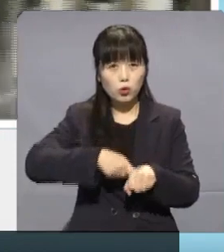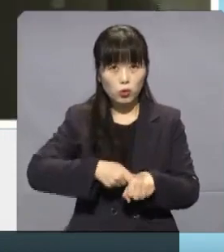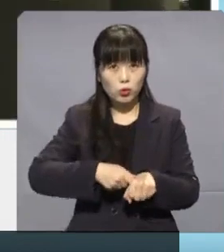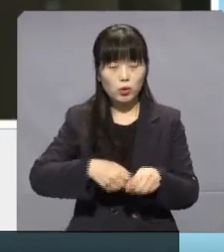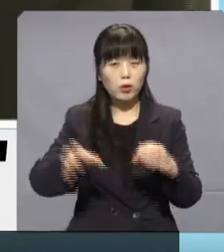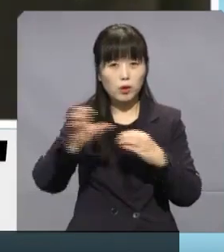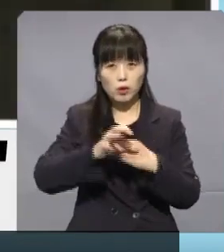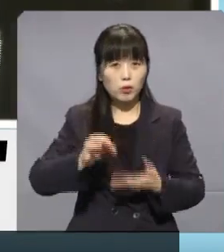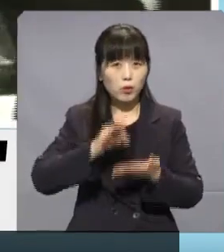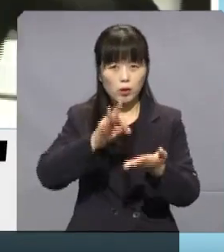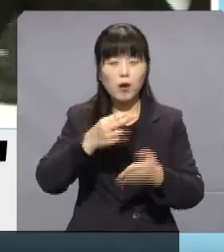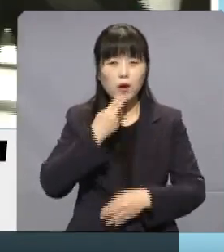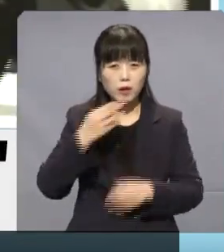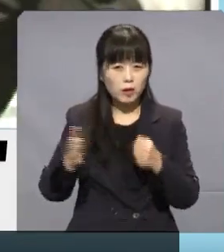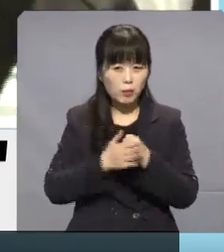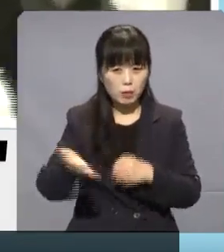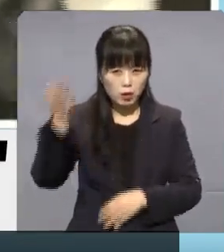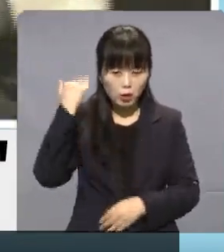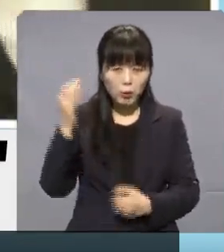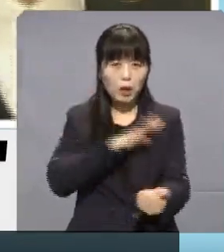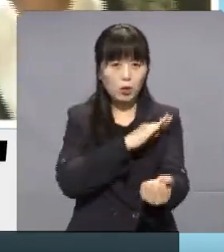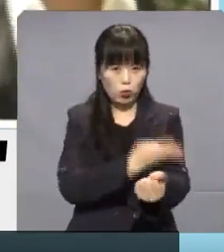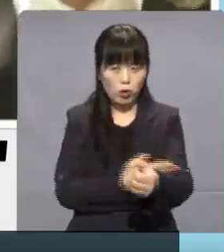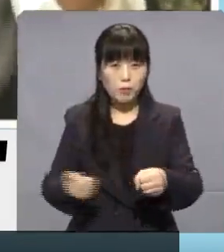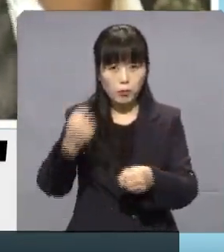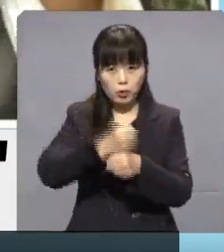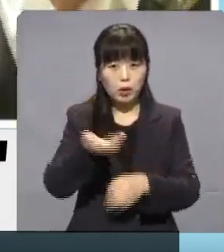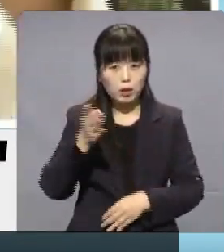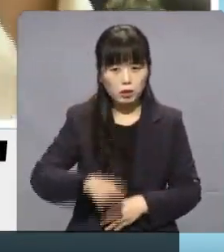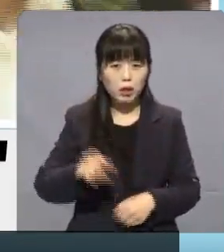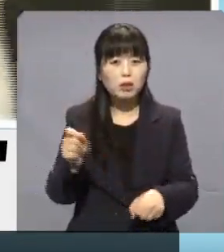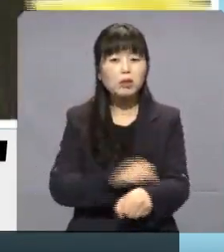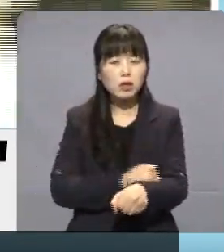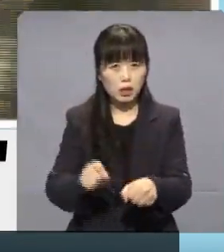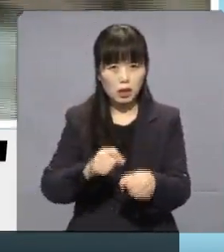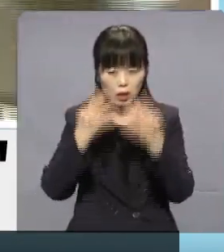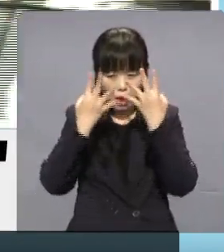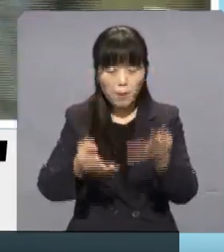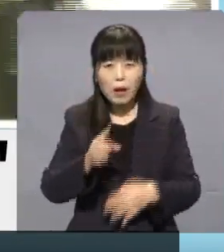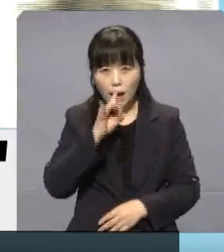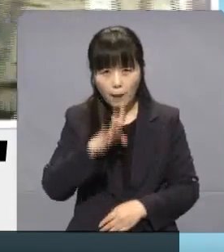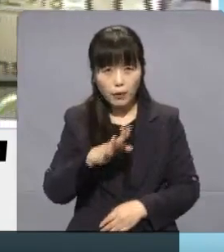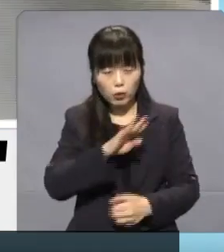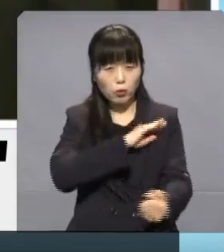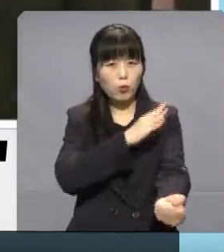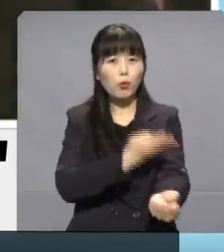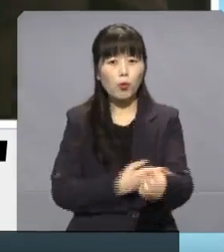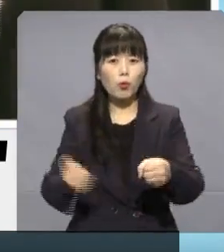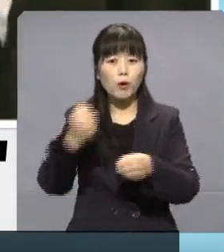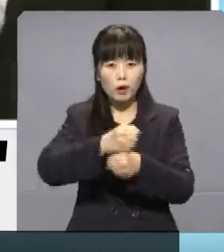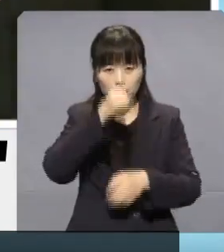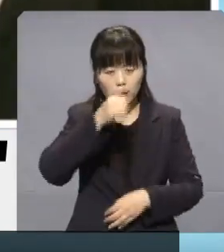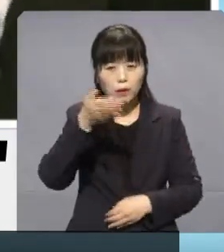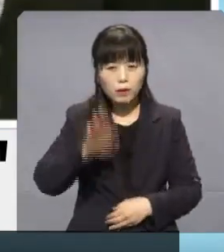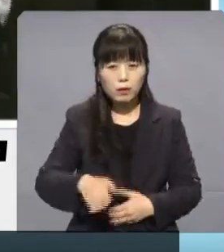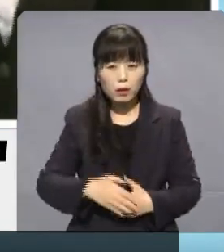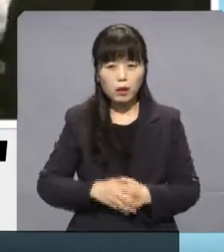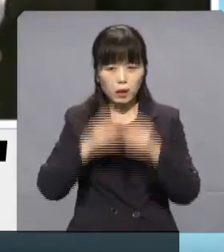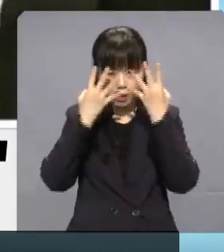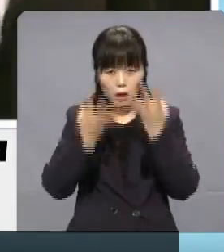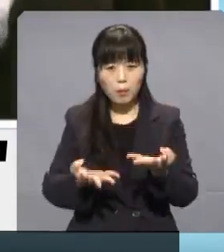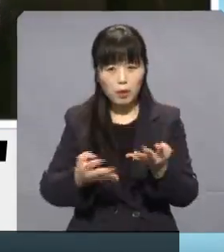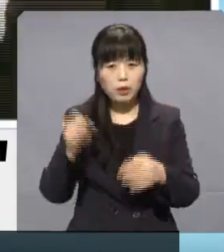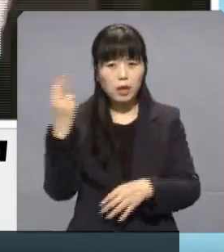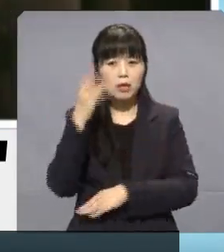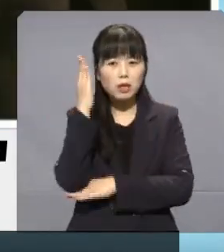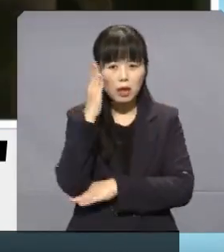이번에도 사실 지난번에 복권이 됐습니다만 아주 굉장히 특이한 케이스죠. 예. 사면은 안 되고 복권은 됐었습니다. 그런데 지금 이제 사면을 다시